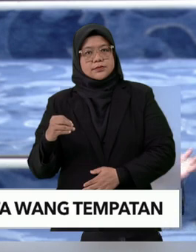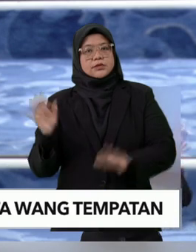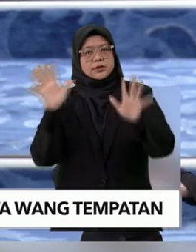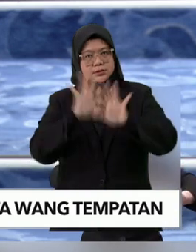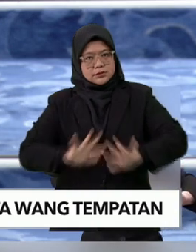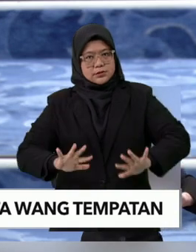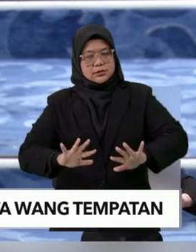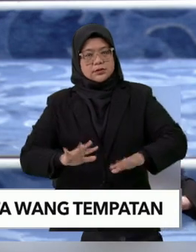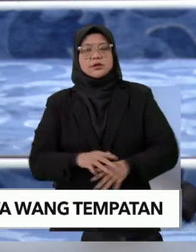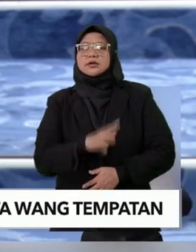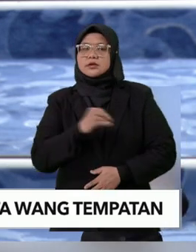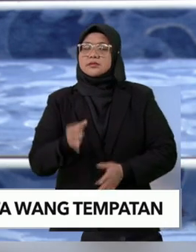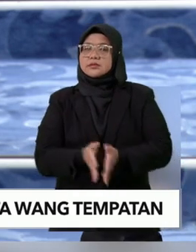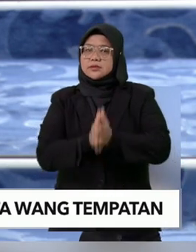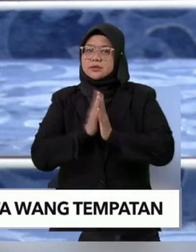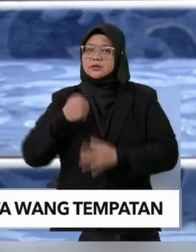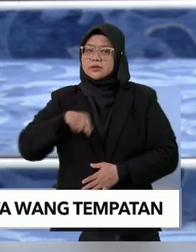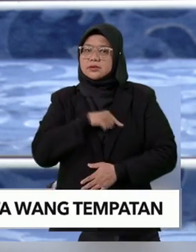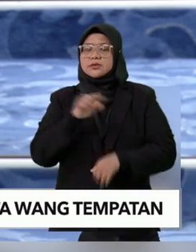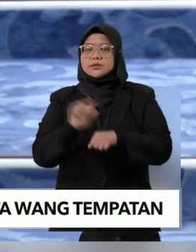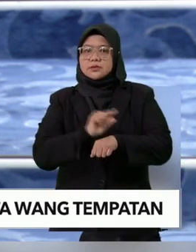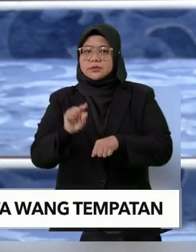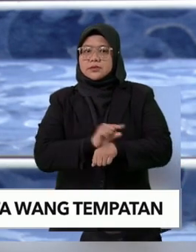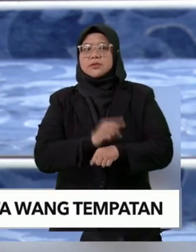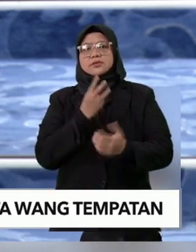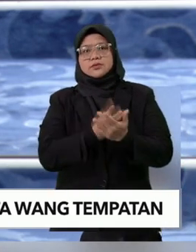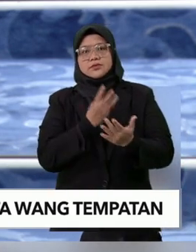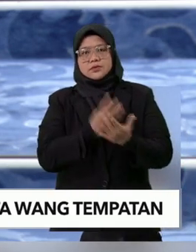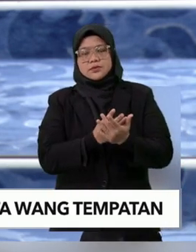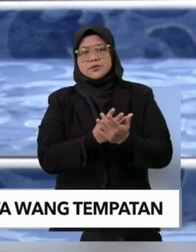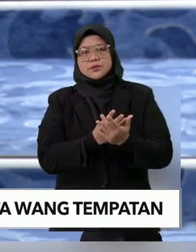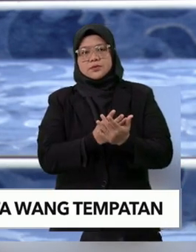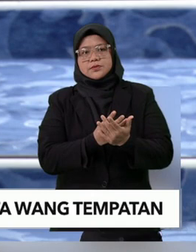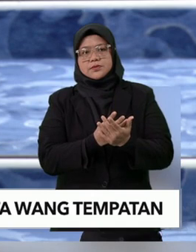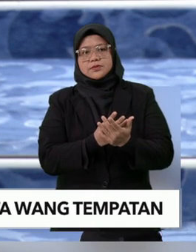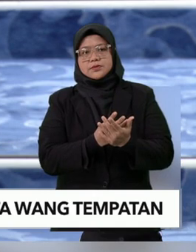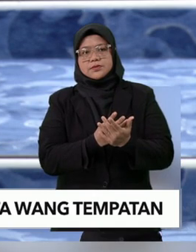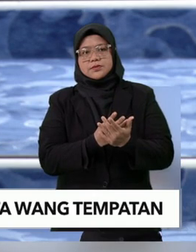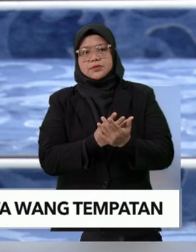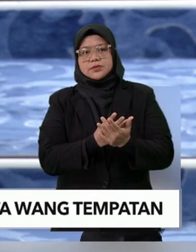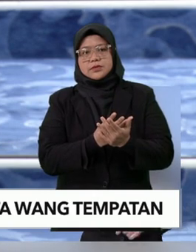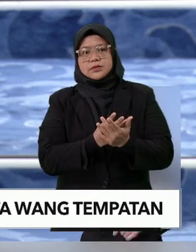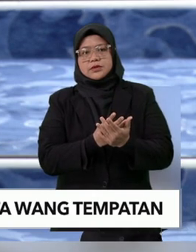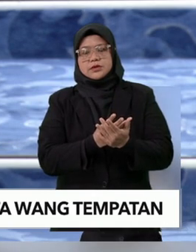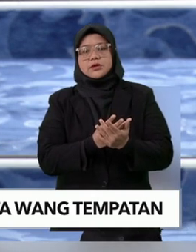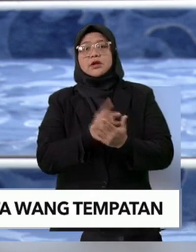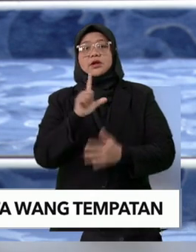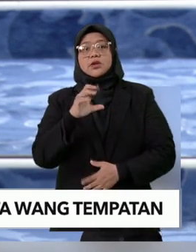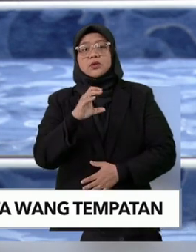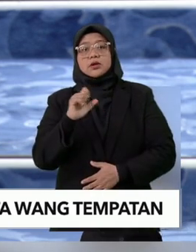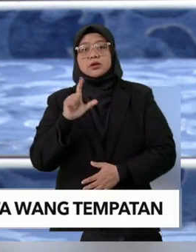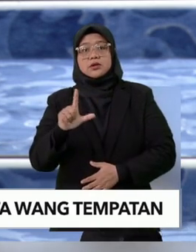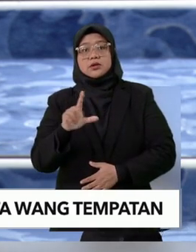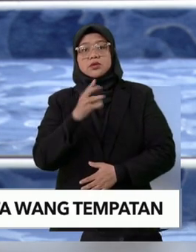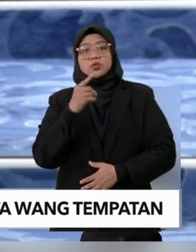Jakarta meminta supaya kita gunakan Wang nilai Wang tempatan local currency